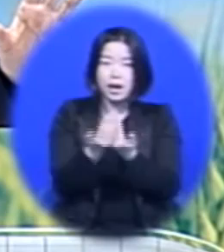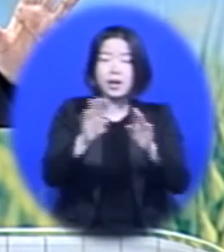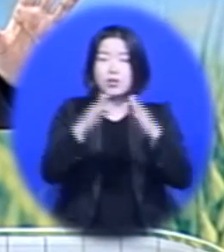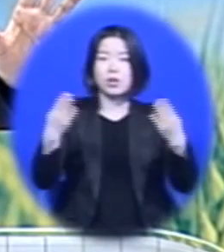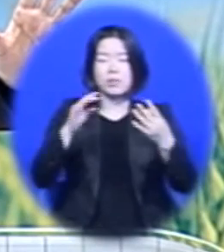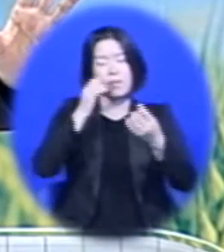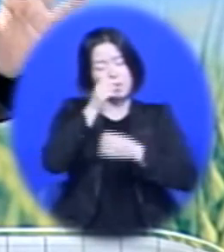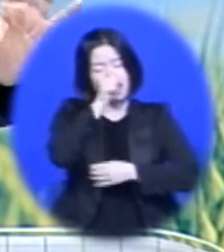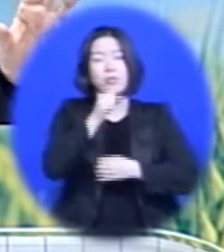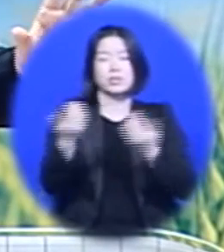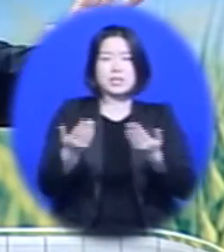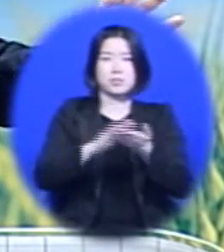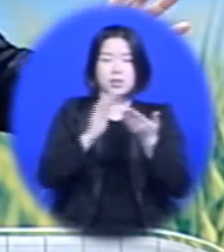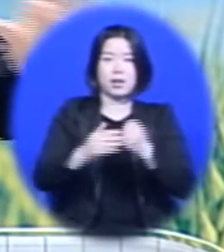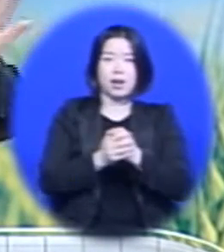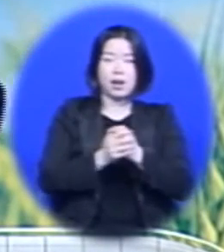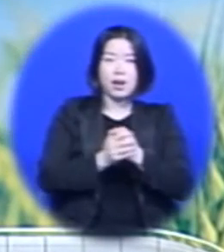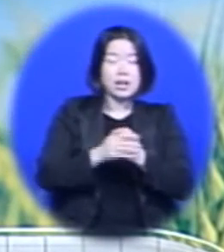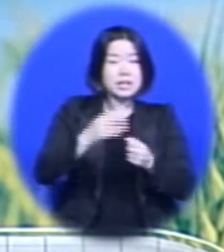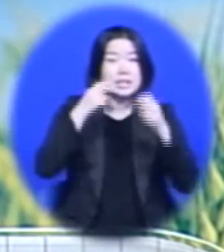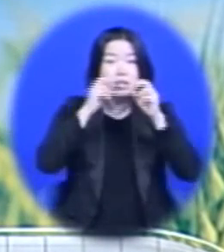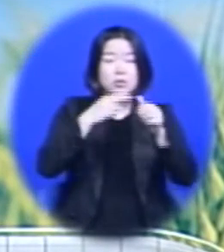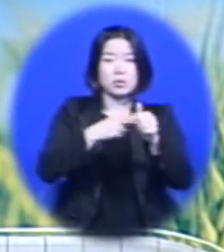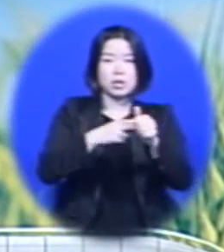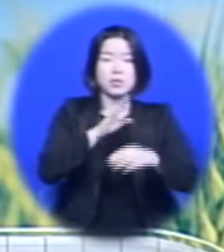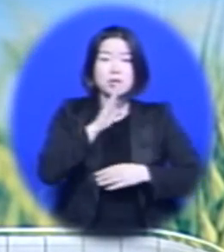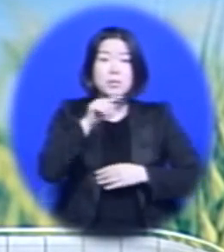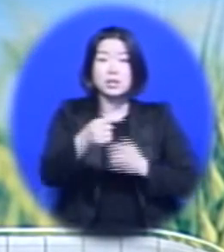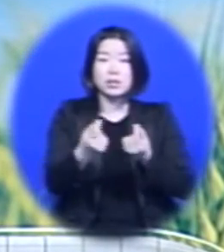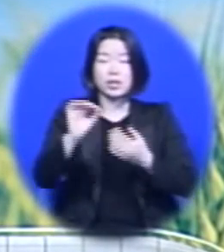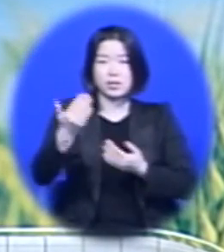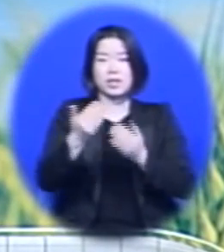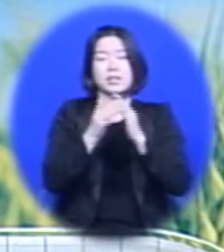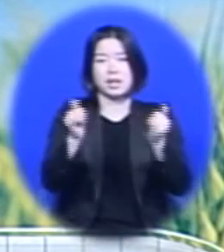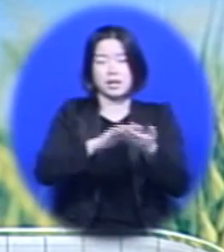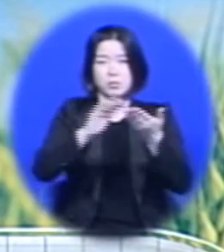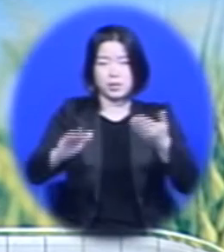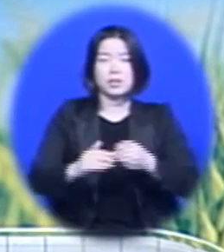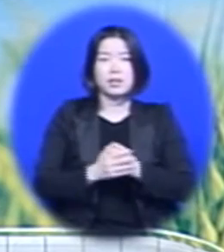일입니다. 프랭크 루박 선교사님은 정말 그렇게 되어진 사람입니다.